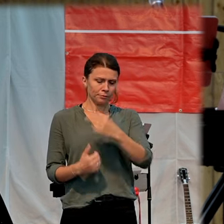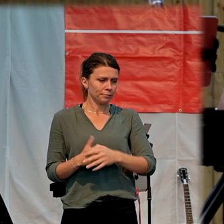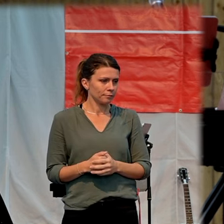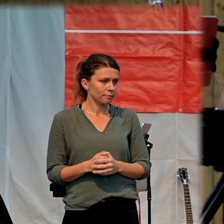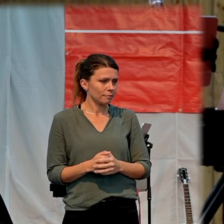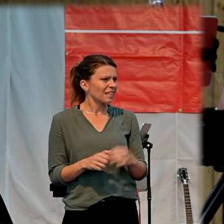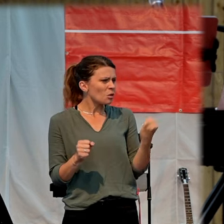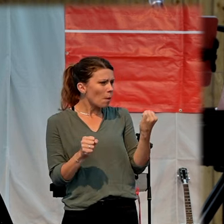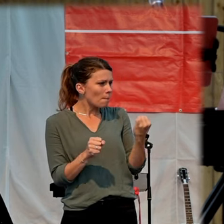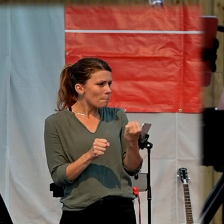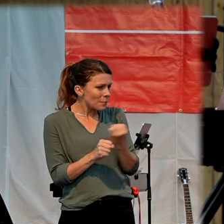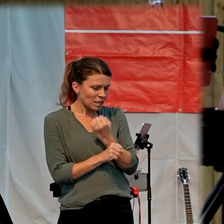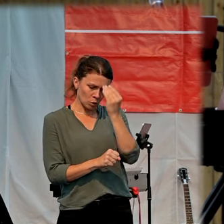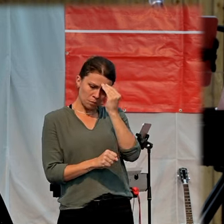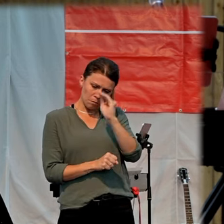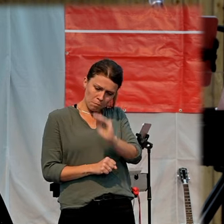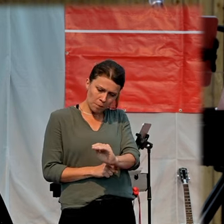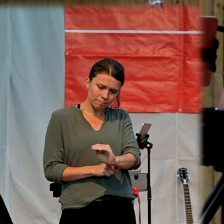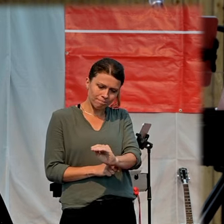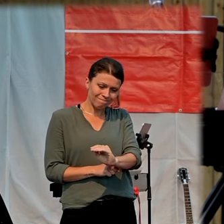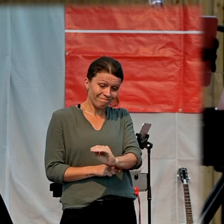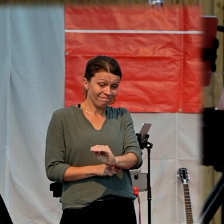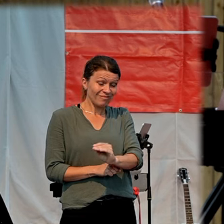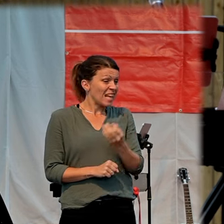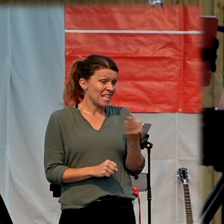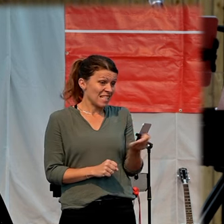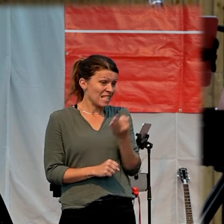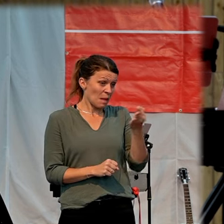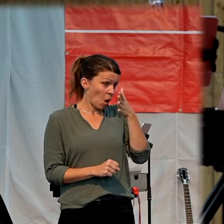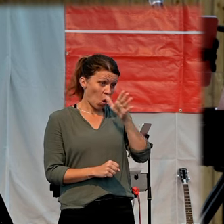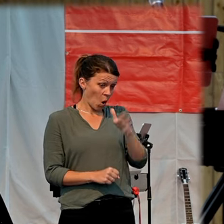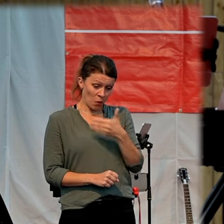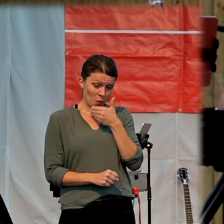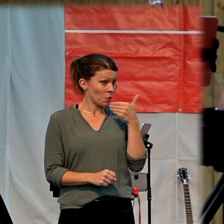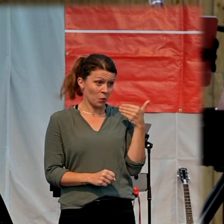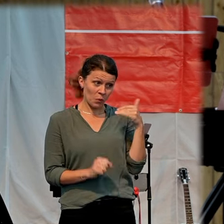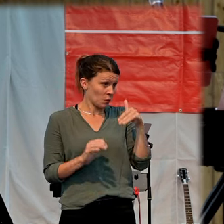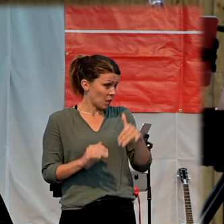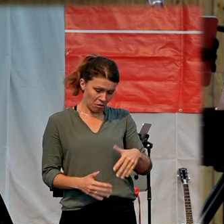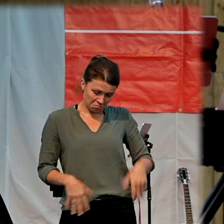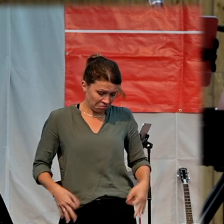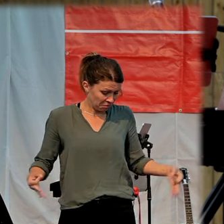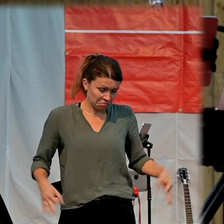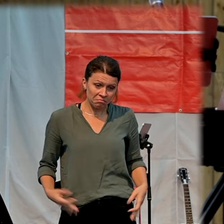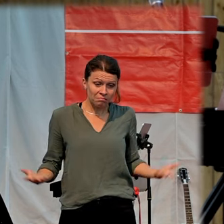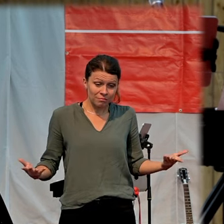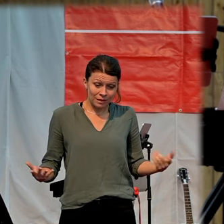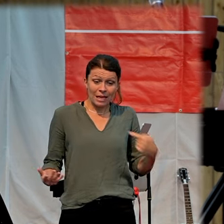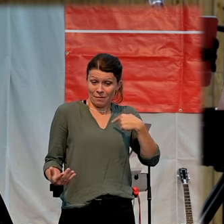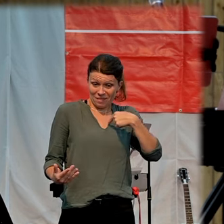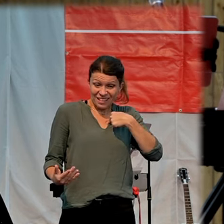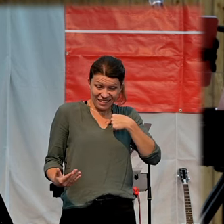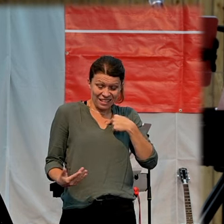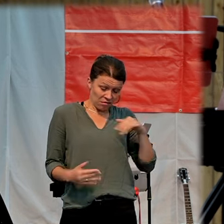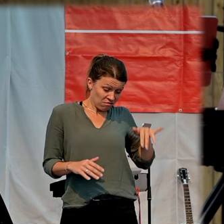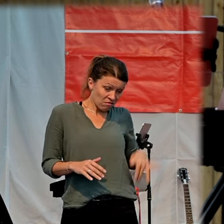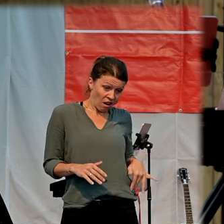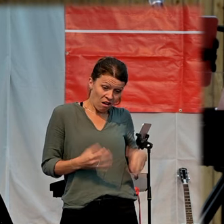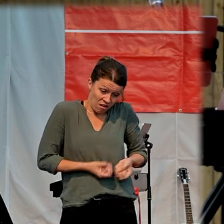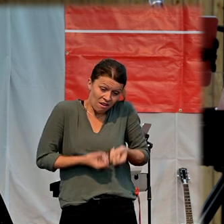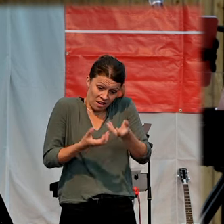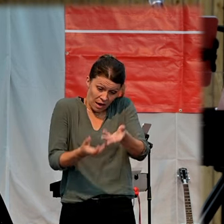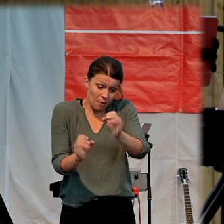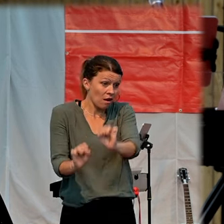Petrus aber sprach, Silber und Gold besitze ich nicht, Was ich aber habe, das gebe ich